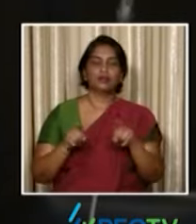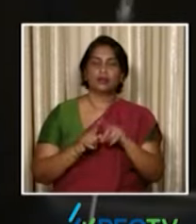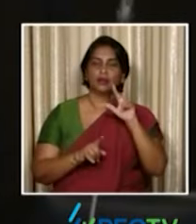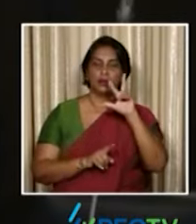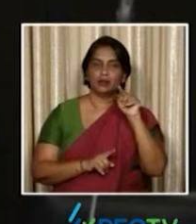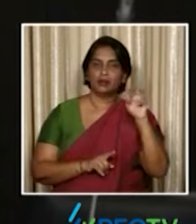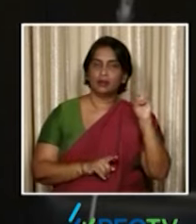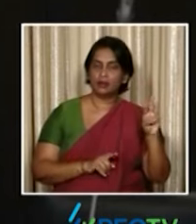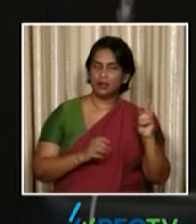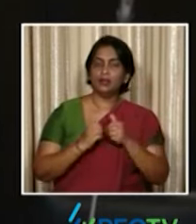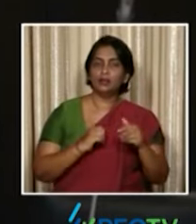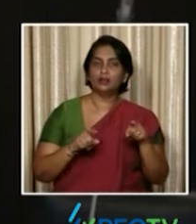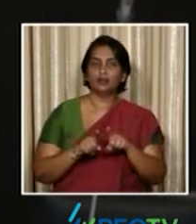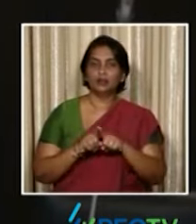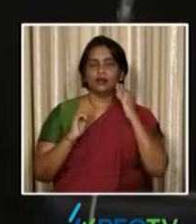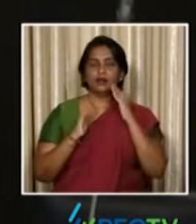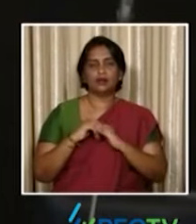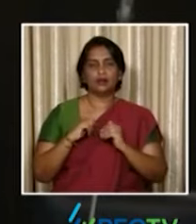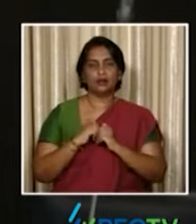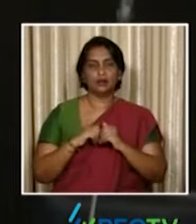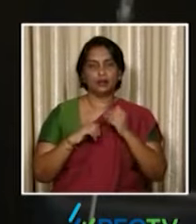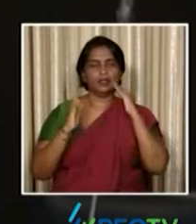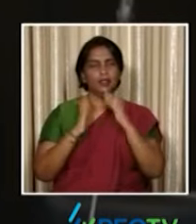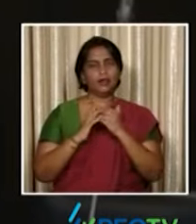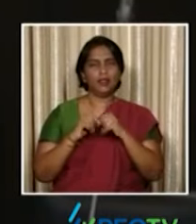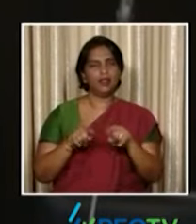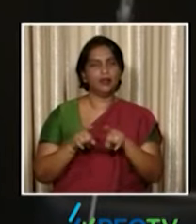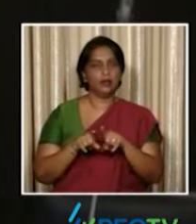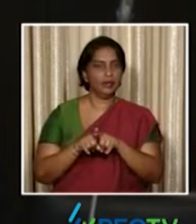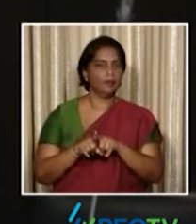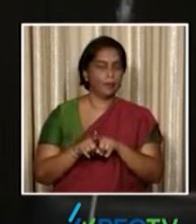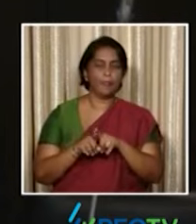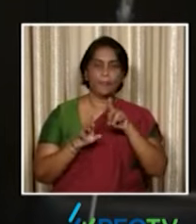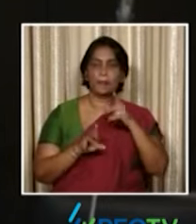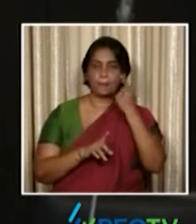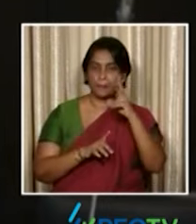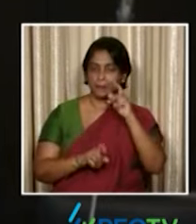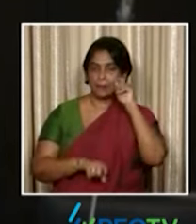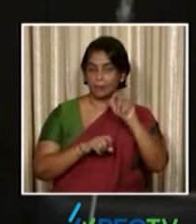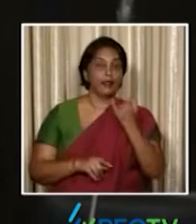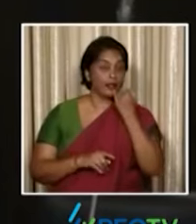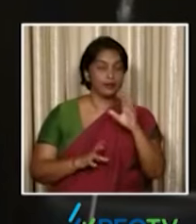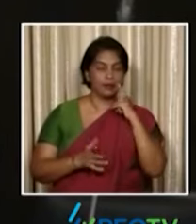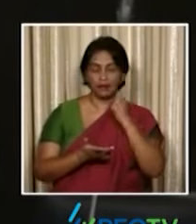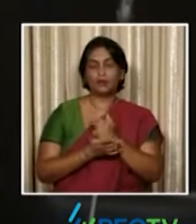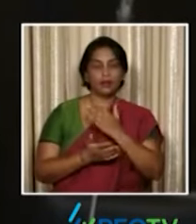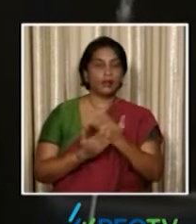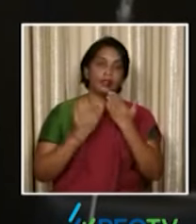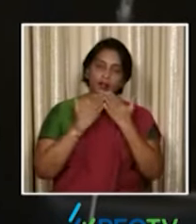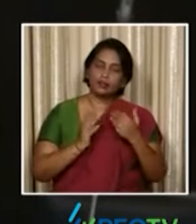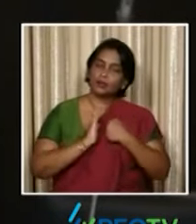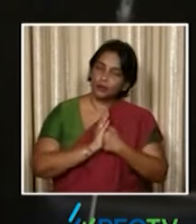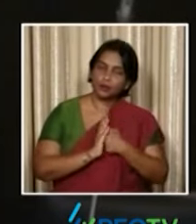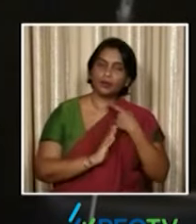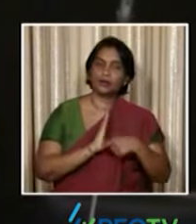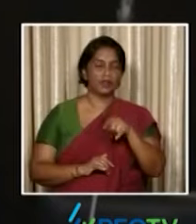වැටිච්ච ආදායම දලදේශීය නිෂ්පාදිතයෙන් අපි දැන් 12කට ගණන් තියනවා. ඒ ගණන් තියෙන මේ ජනතාවගෙන් ආදායම එකතු කිරීම තුළ හිස නමලා ආචාර කරන මේ